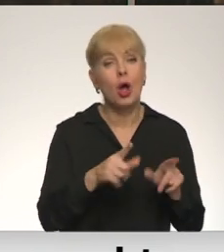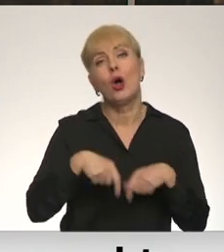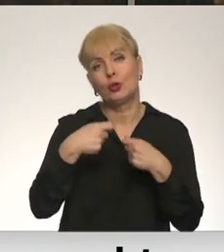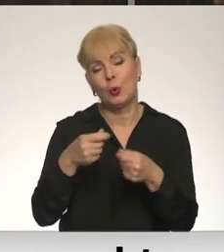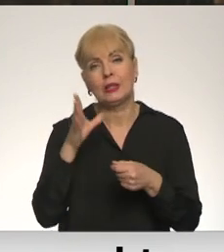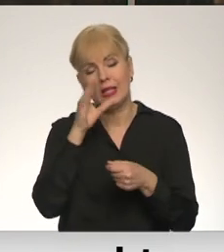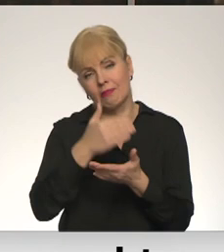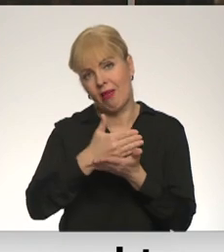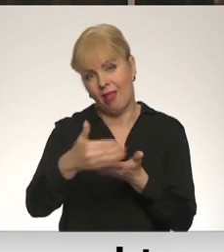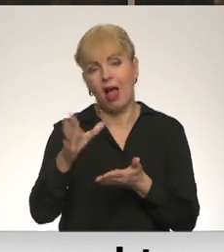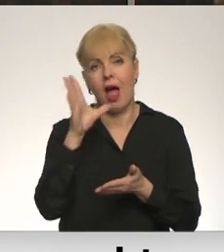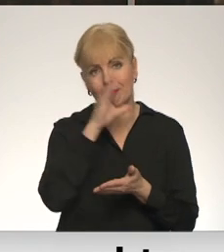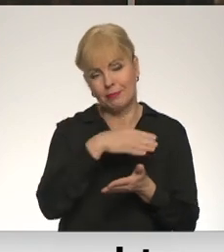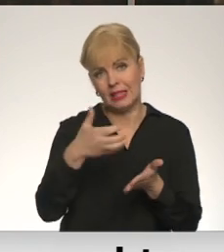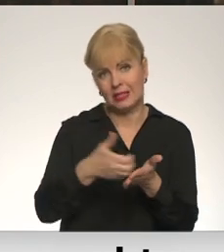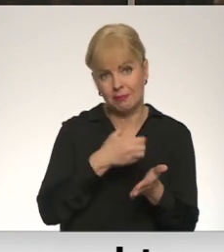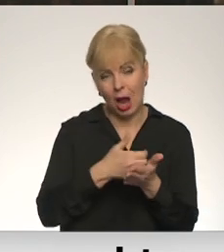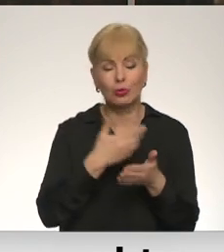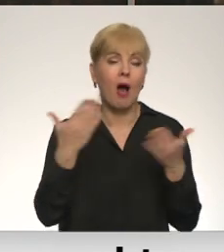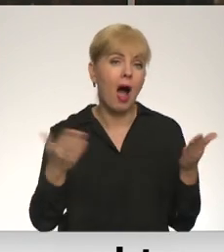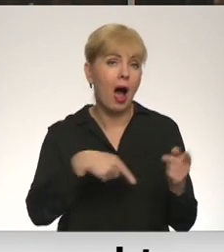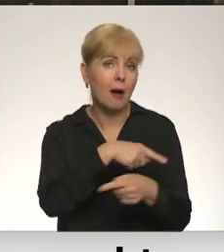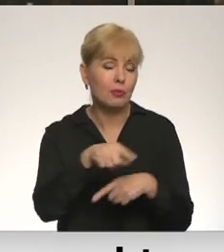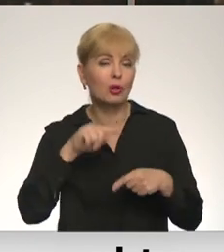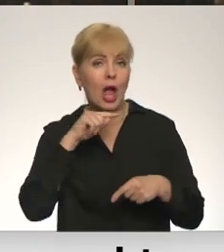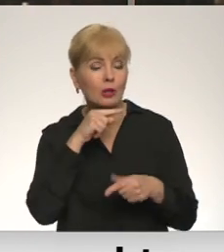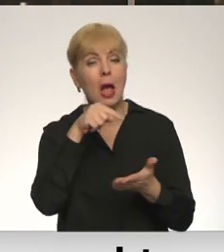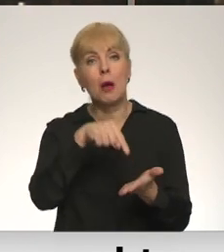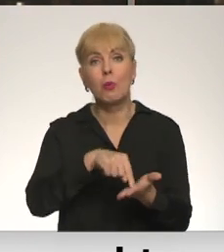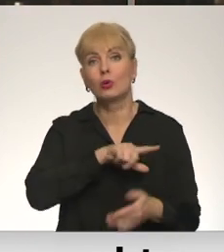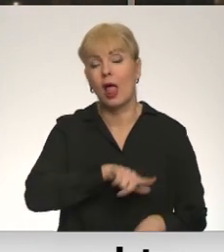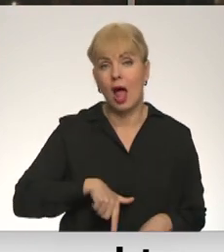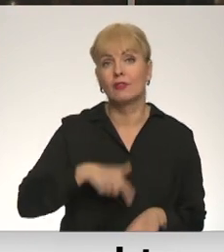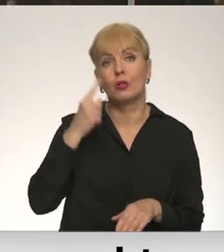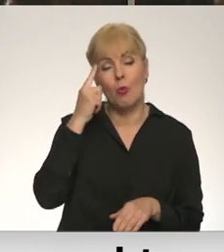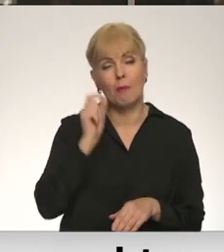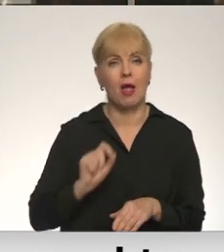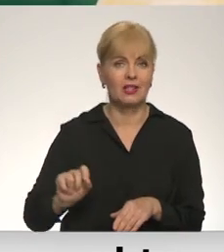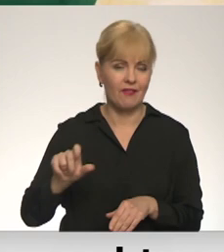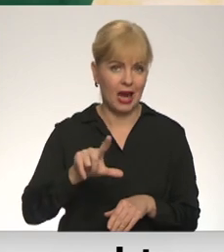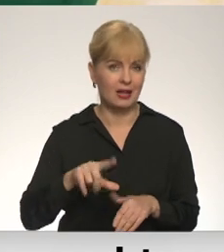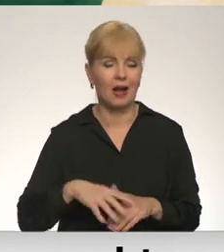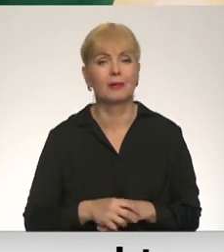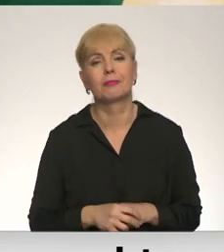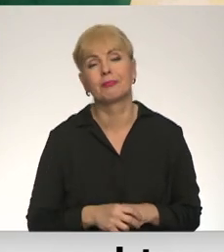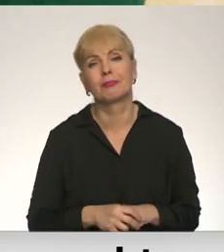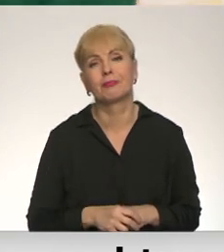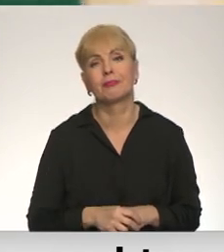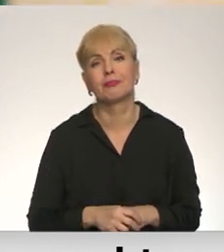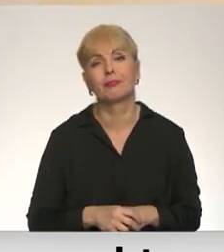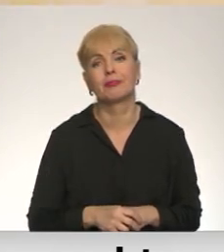tālākai izmantošanai. Lai veicinātu aprites ekonomiku par šādiem punktiem Latvijā, tiek domāts arvien vairāk.